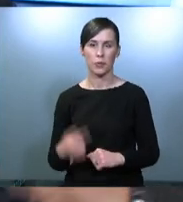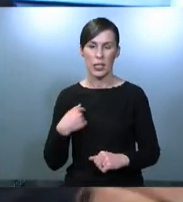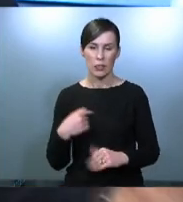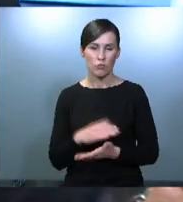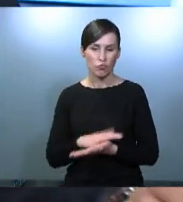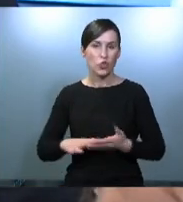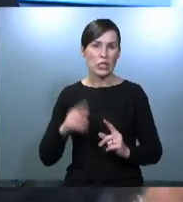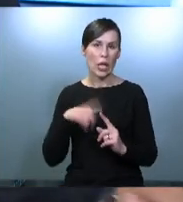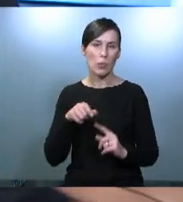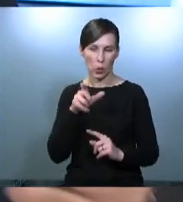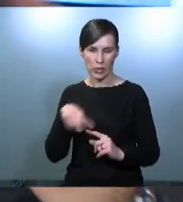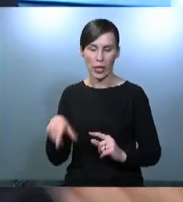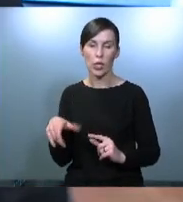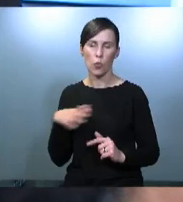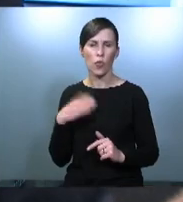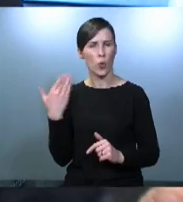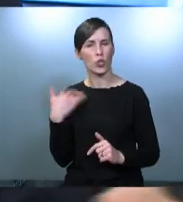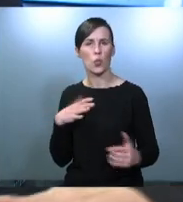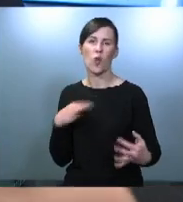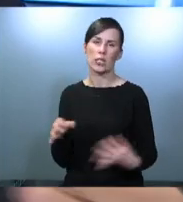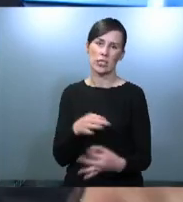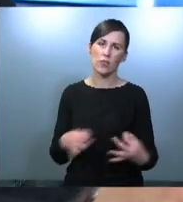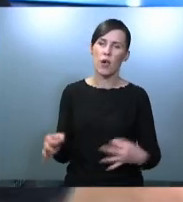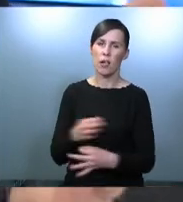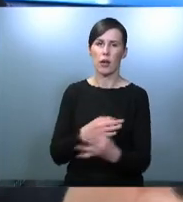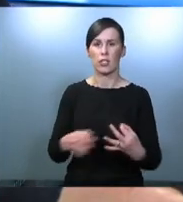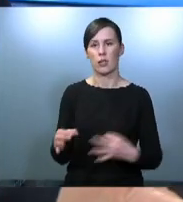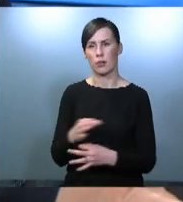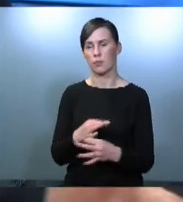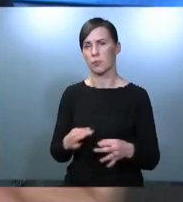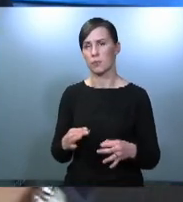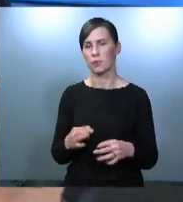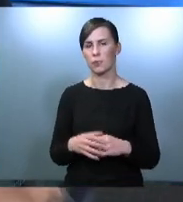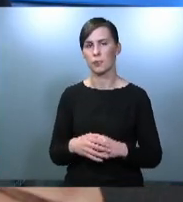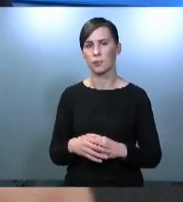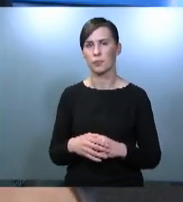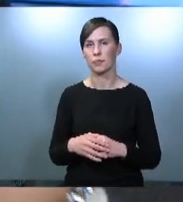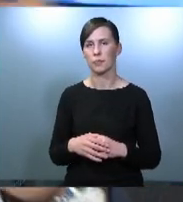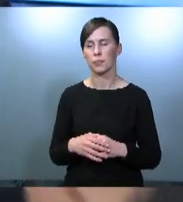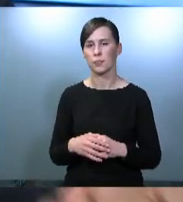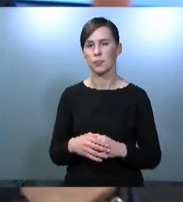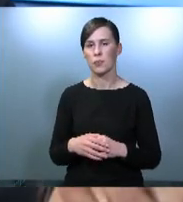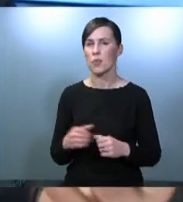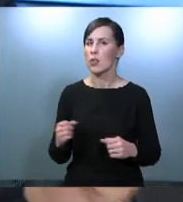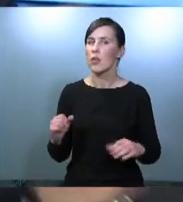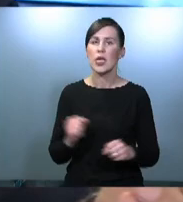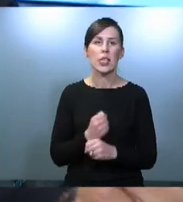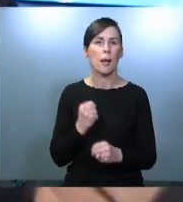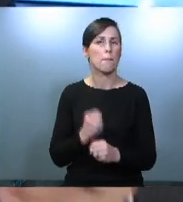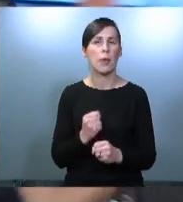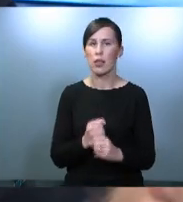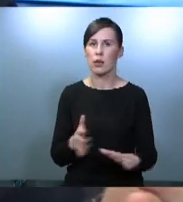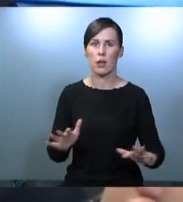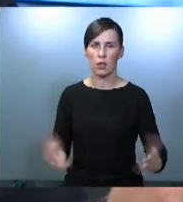tarybos nariai, buvo svarstomi ne vienas investicinis projektas, na ir mes žiūrim iš tos pozicijos. Gal reikėtų į tos